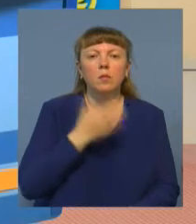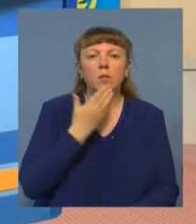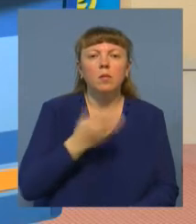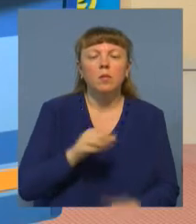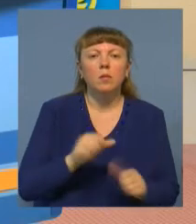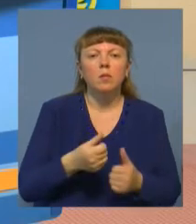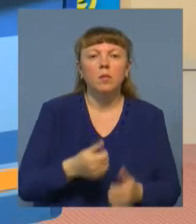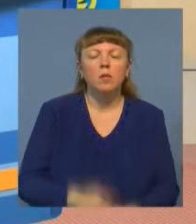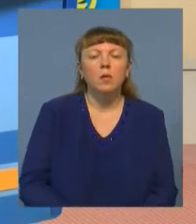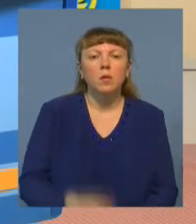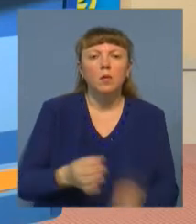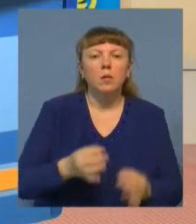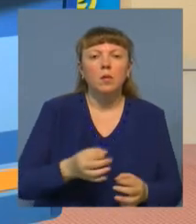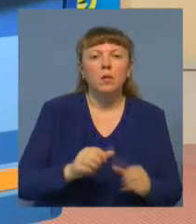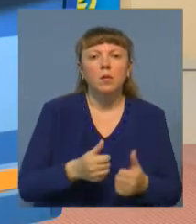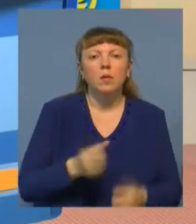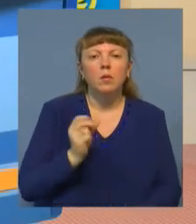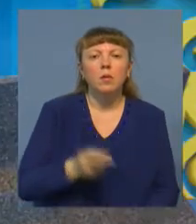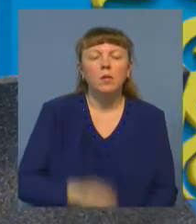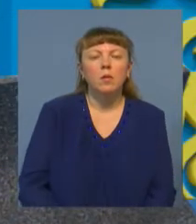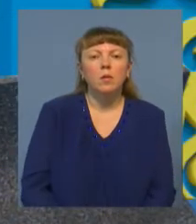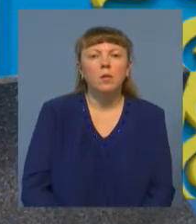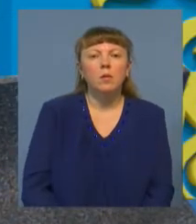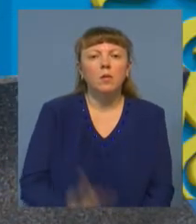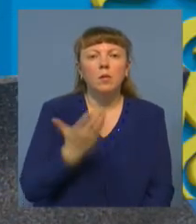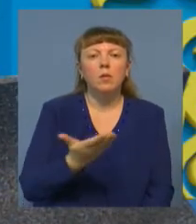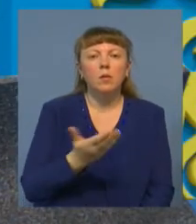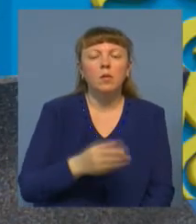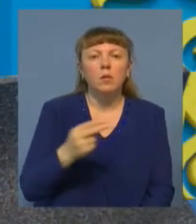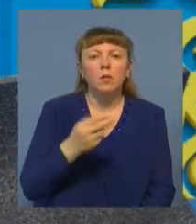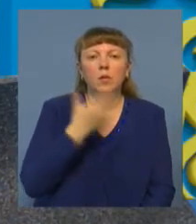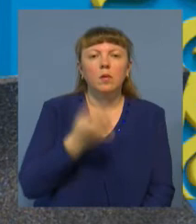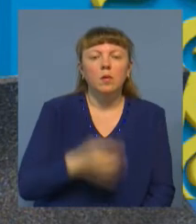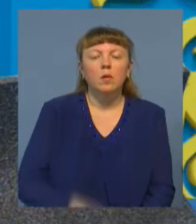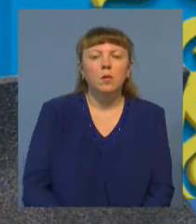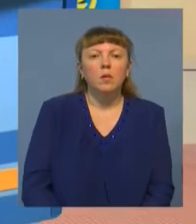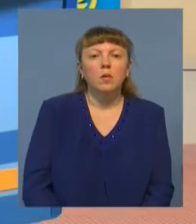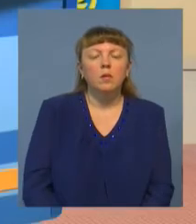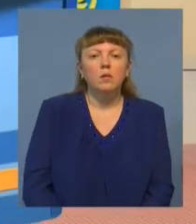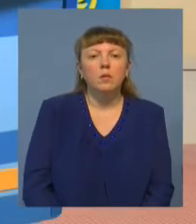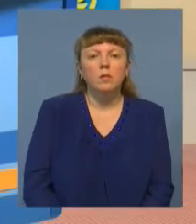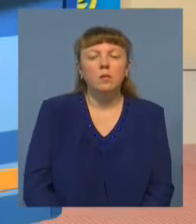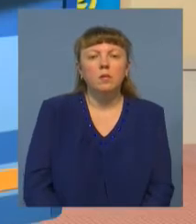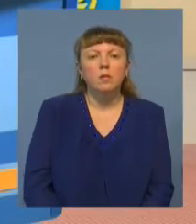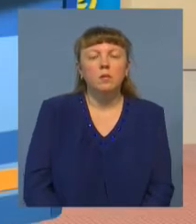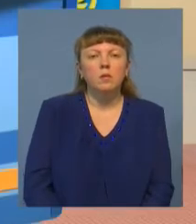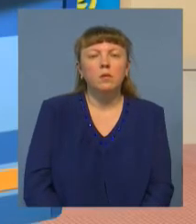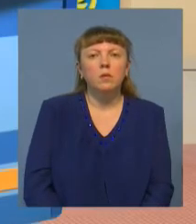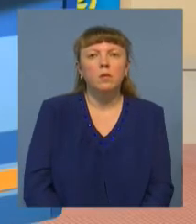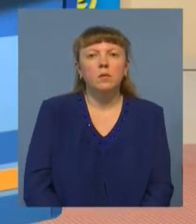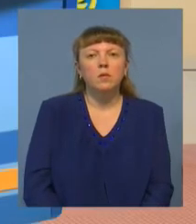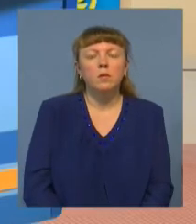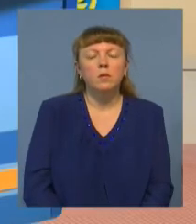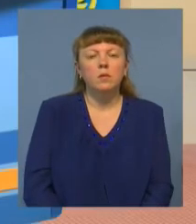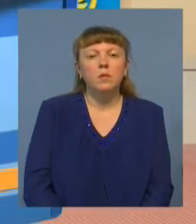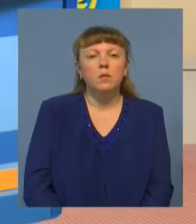изменениями, если через суд разводится, то здесь как бы не выдается же сейчас свидетельство о разводе. Свидетельство вот не вот выдается, это как повлияет на вот этот